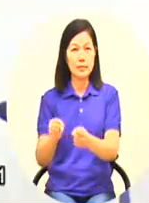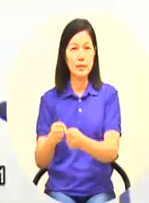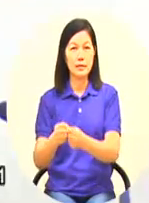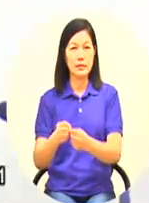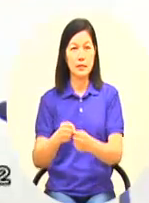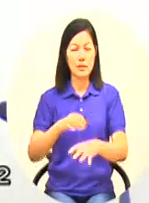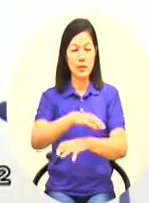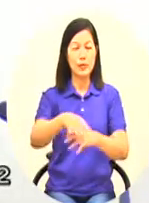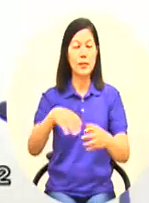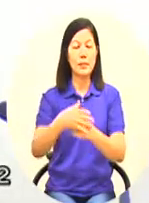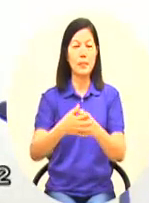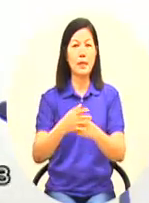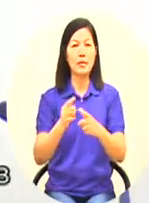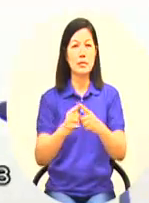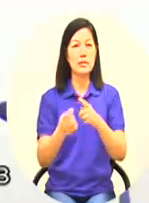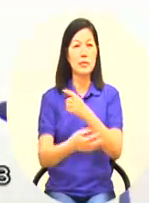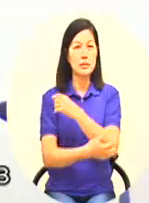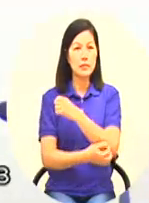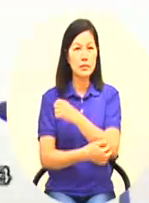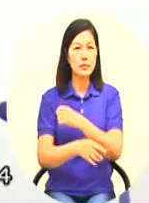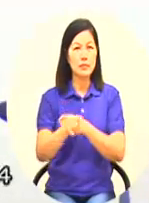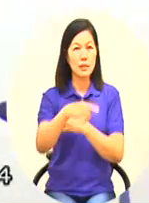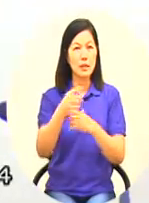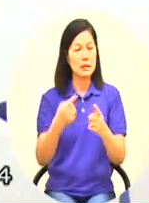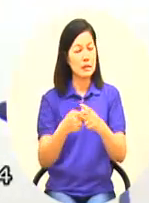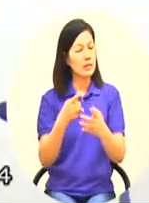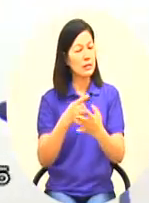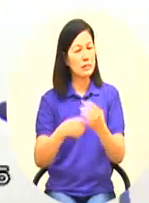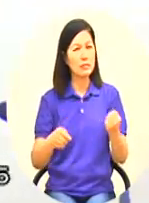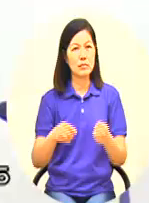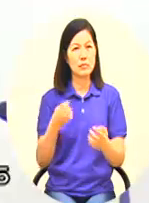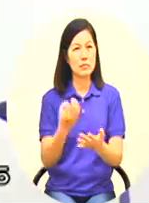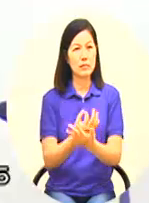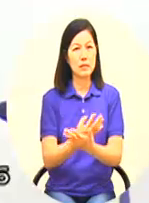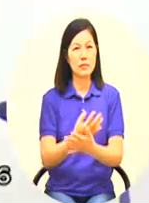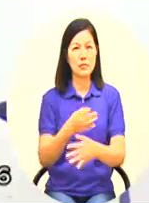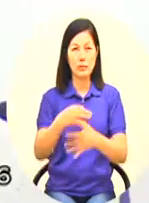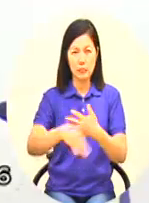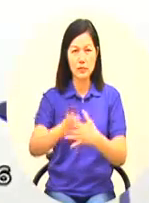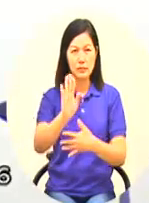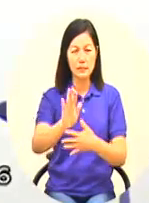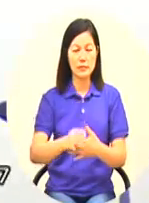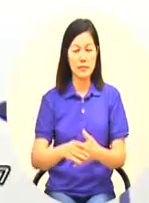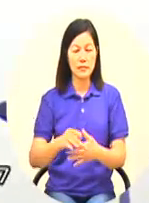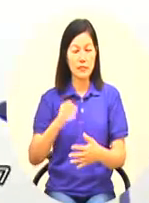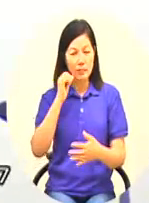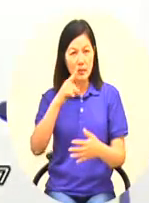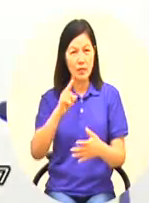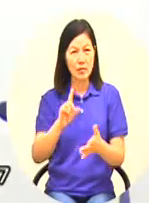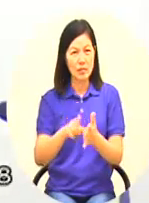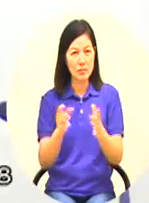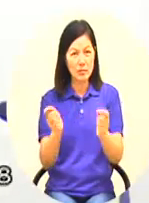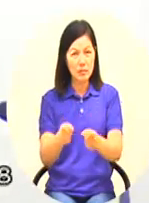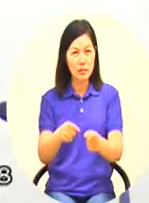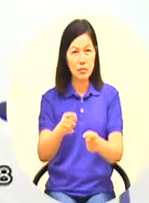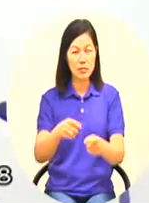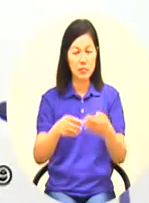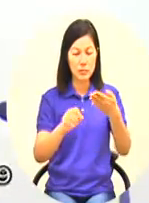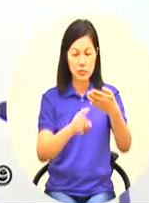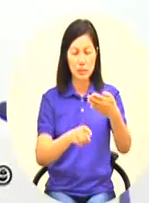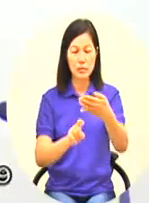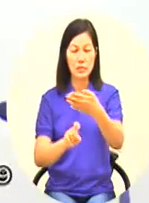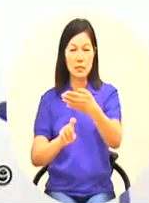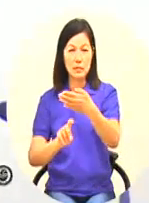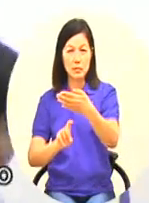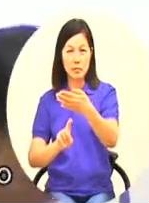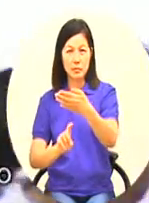的环保人员在人力不足的情况之下，可以看到短短的一个月，也不到一个月的时间，在9月14到9月25，